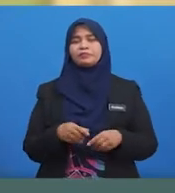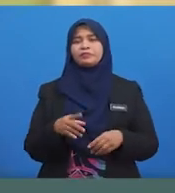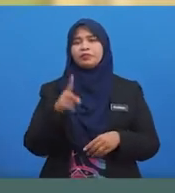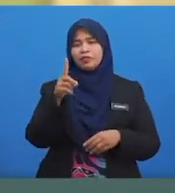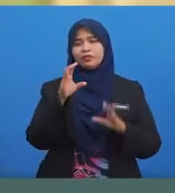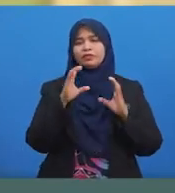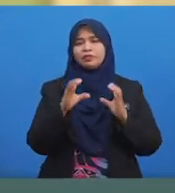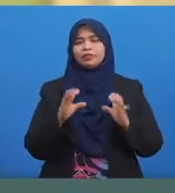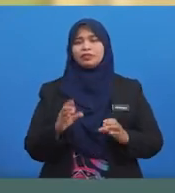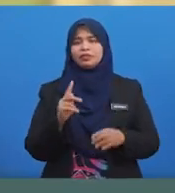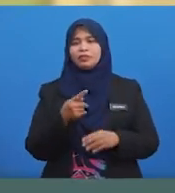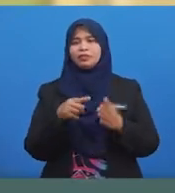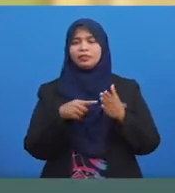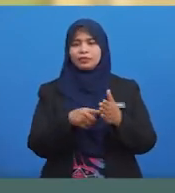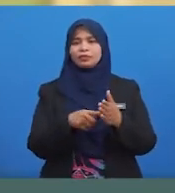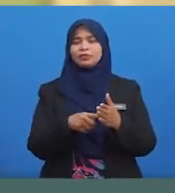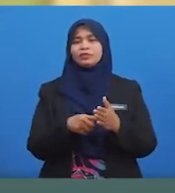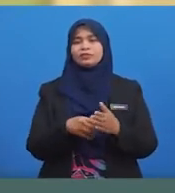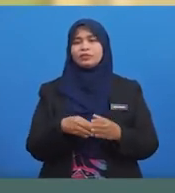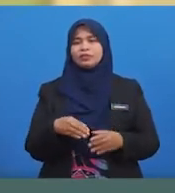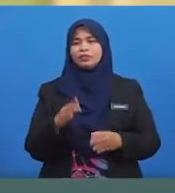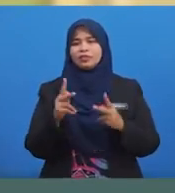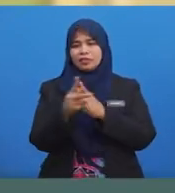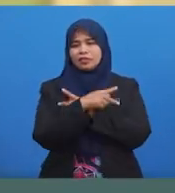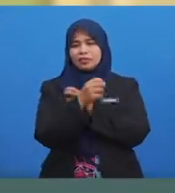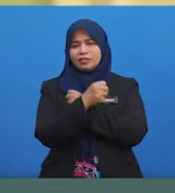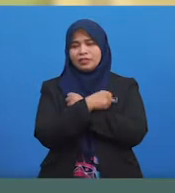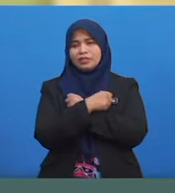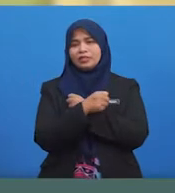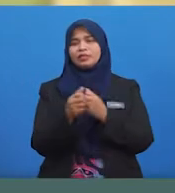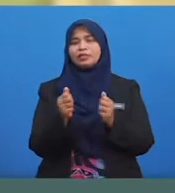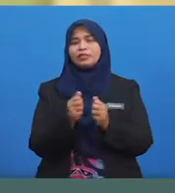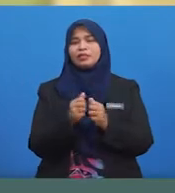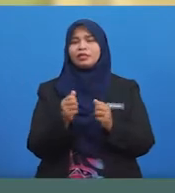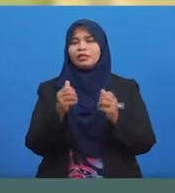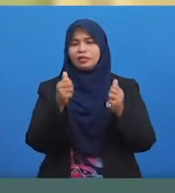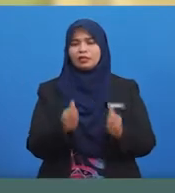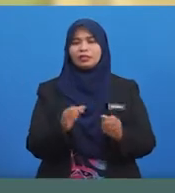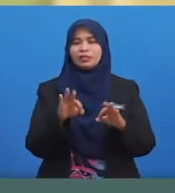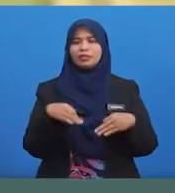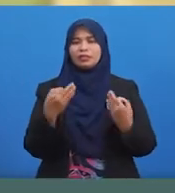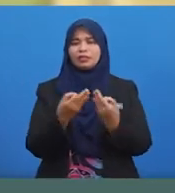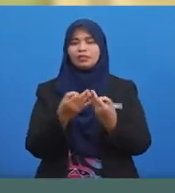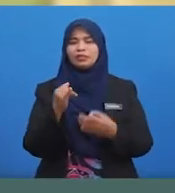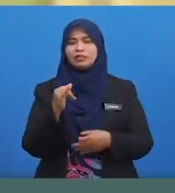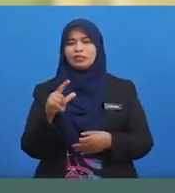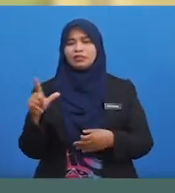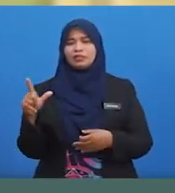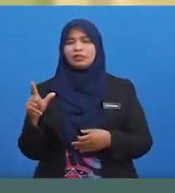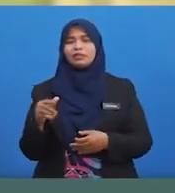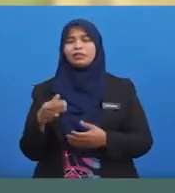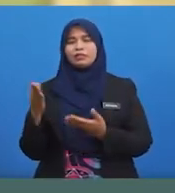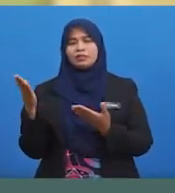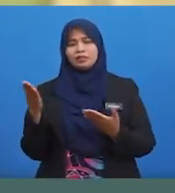kasih sayang terhadap hal itu hargailah dengan menyambut hari lahir atau